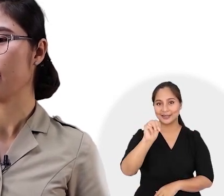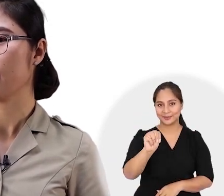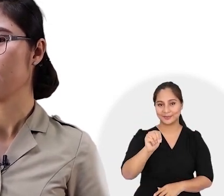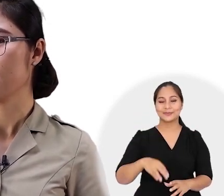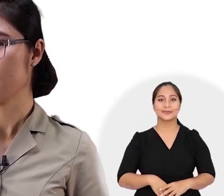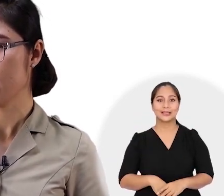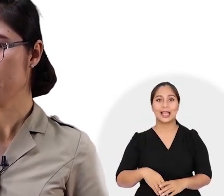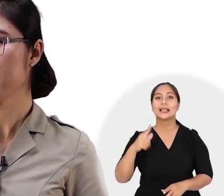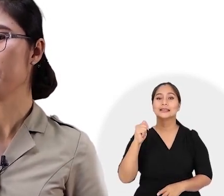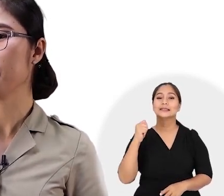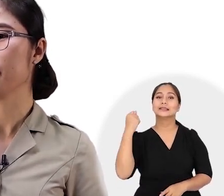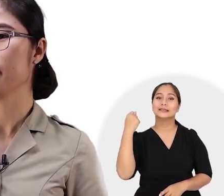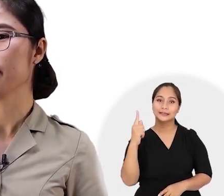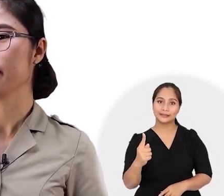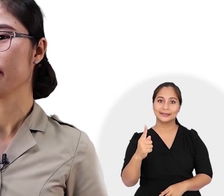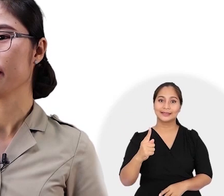และทิม